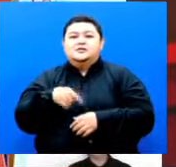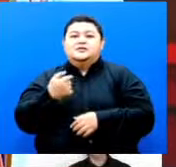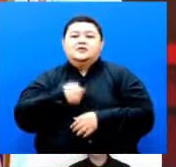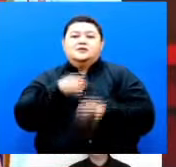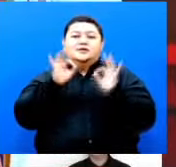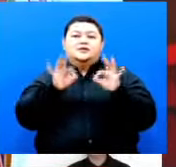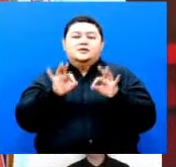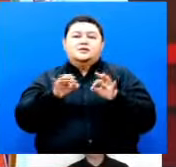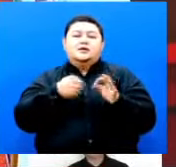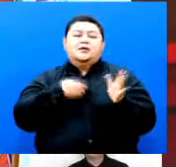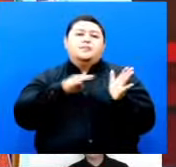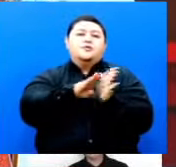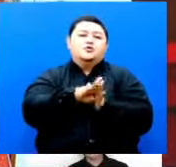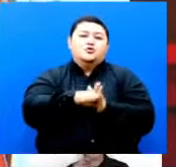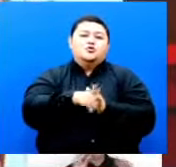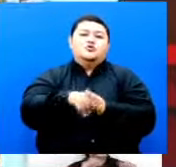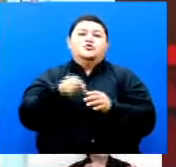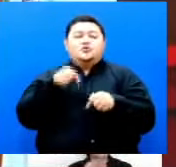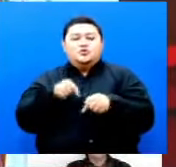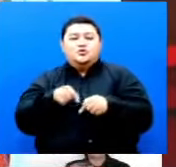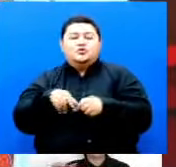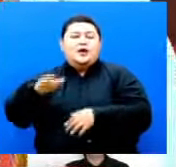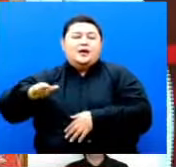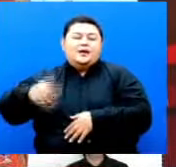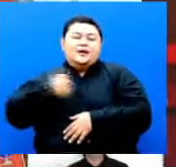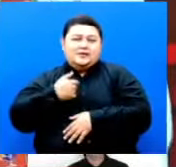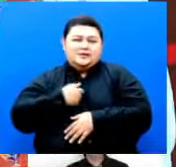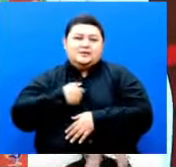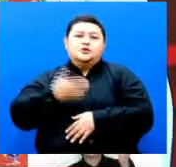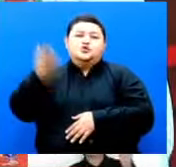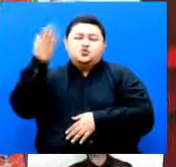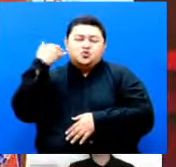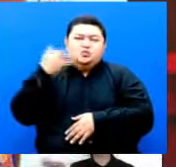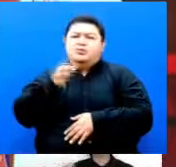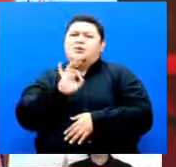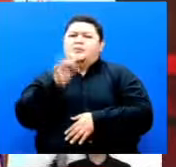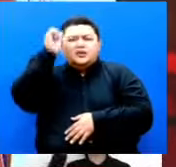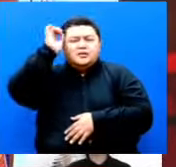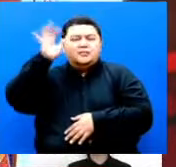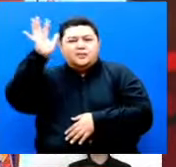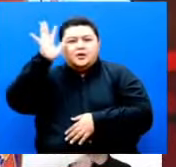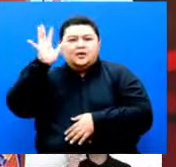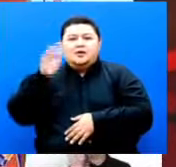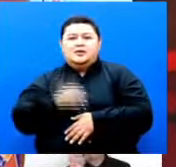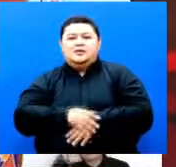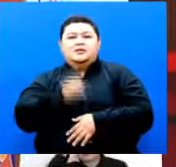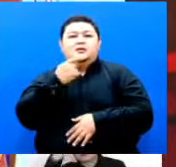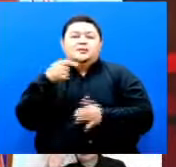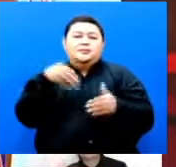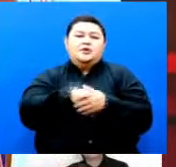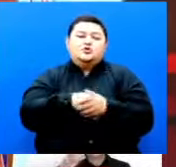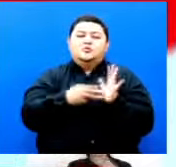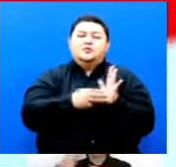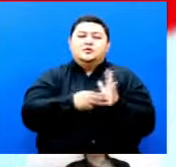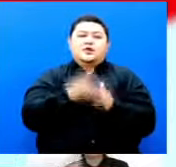danteman-temanmereka sejaksayamemutuskanuntukmencalonkandirisebagaigubernur, hal-halyangtidakpernahsayabayangkansebelumnya. Termasuk